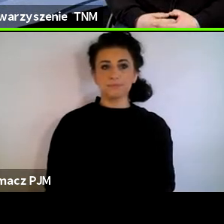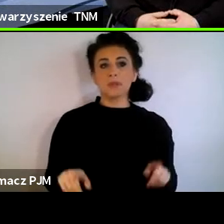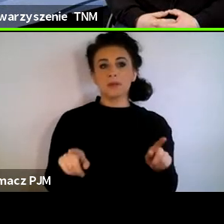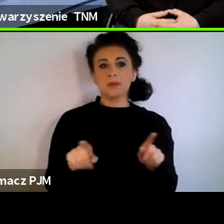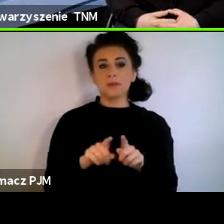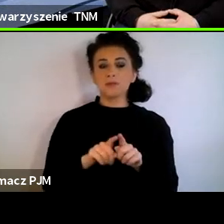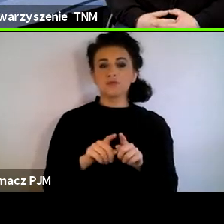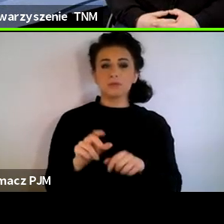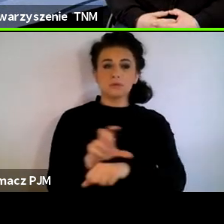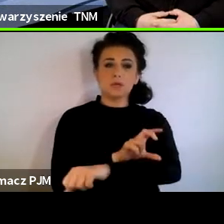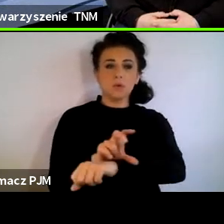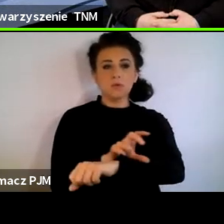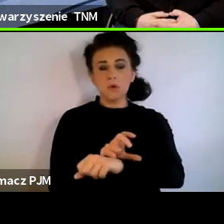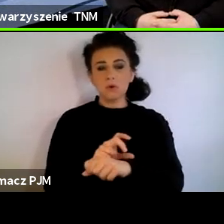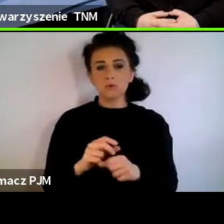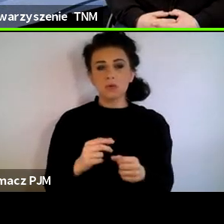utrudnia,